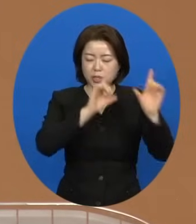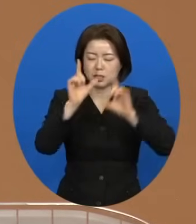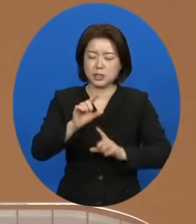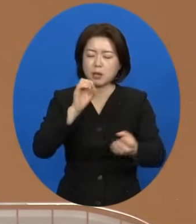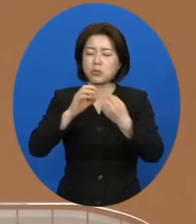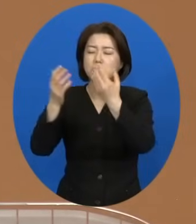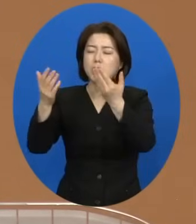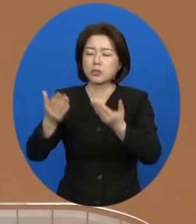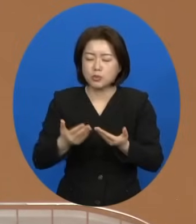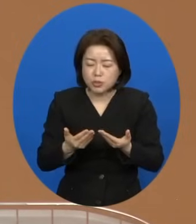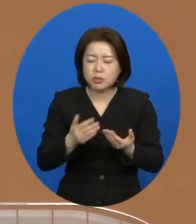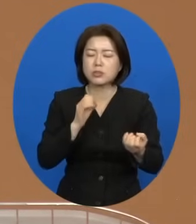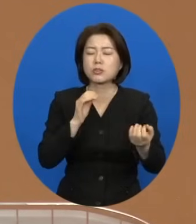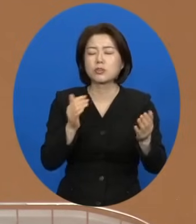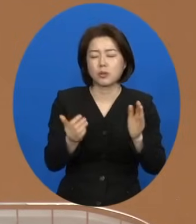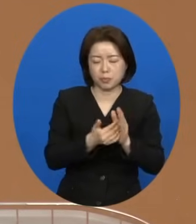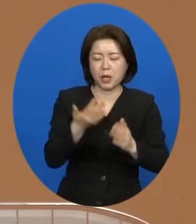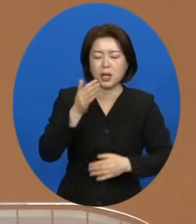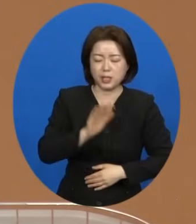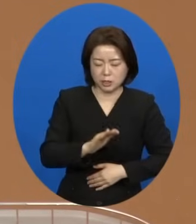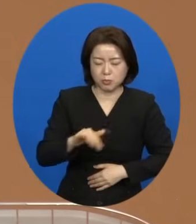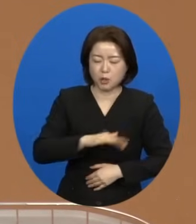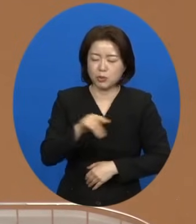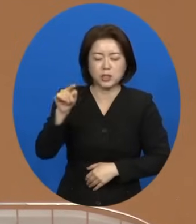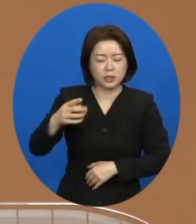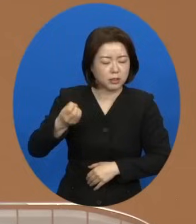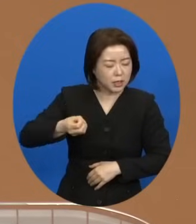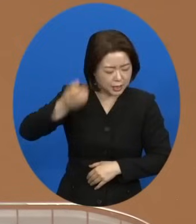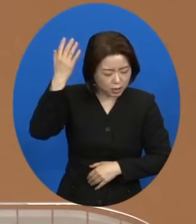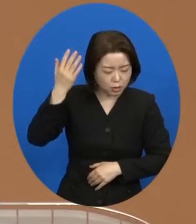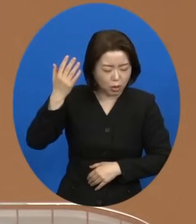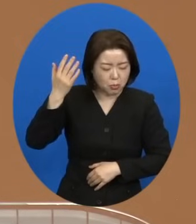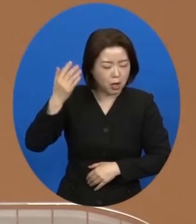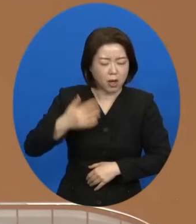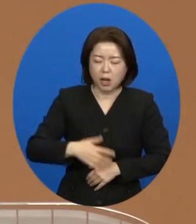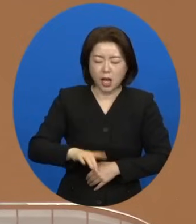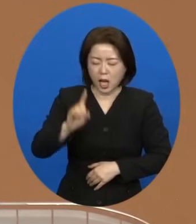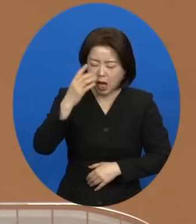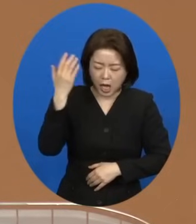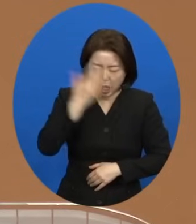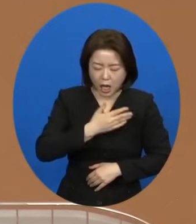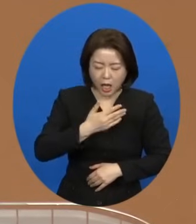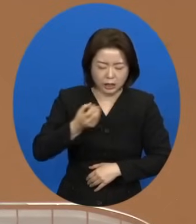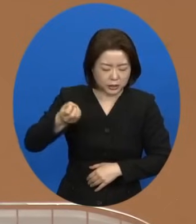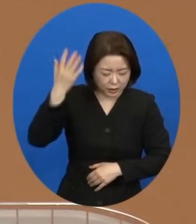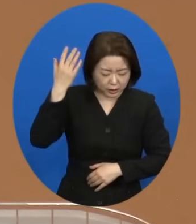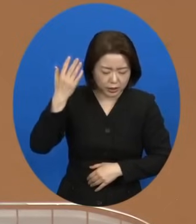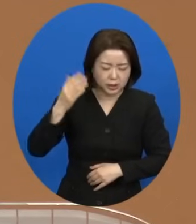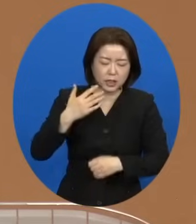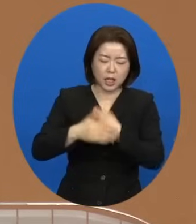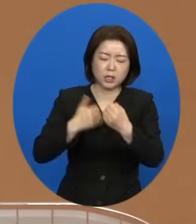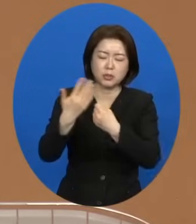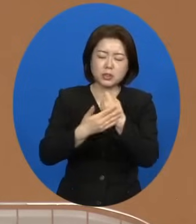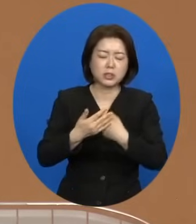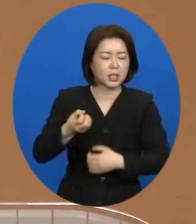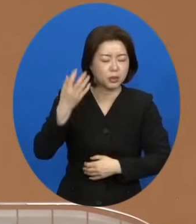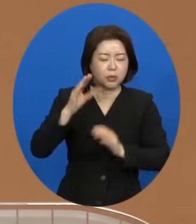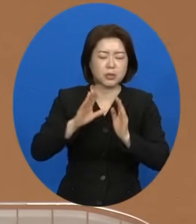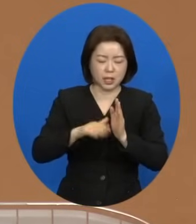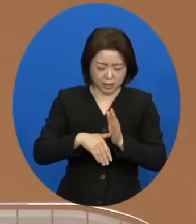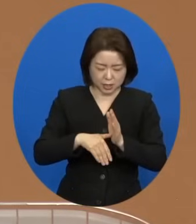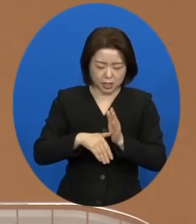주셨음에도 불구하고 우리는 그것을 잊어버린지 언제 그러냐는 듯이 하나님의 은혜를 입고 사는 것은 아닌지를 돌아볼 때에